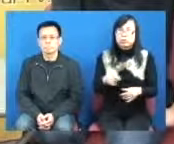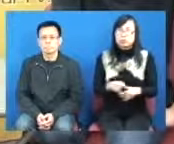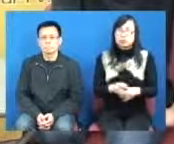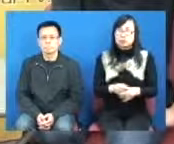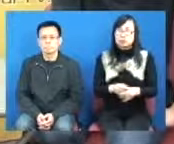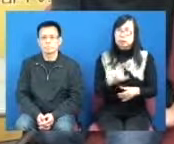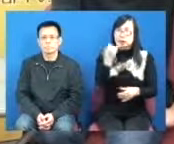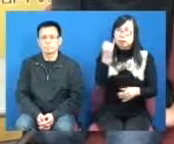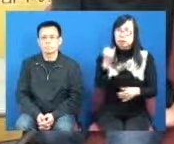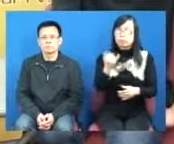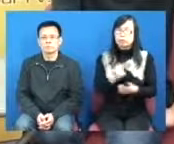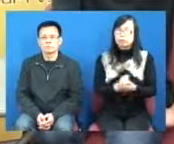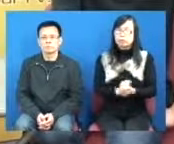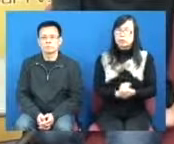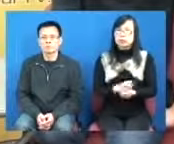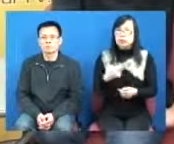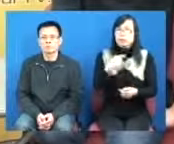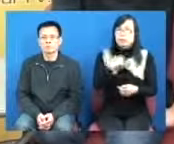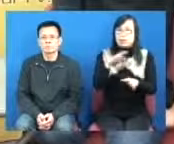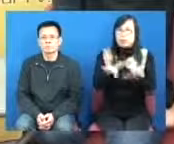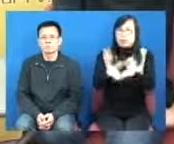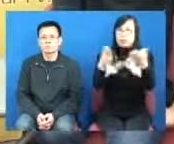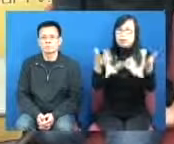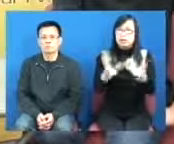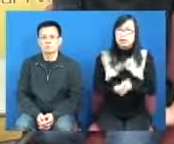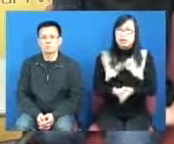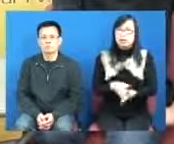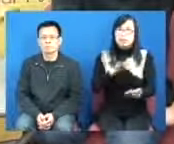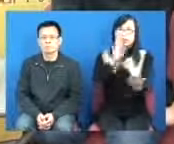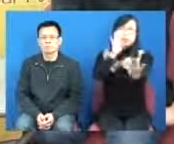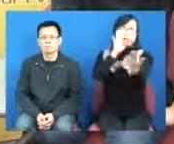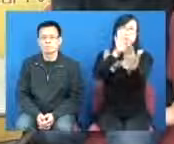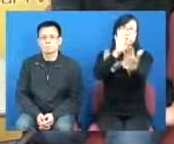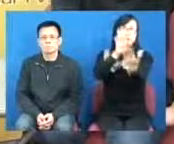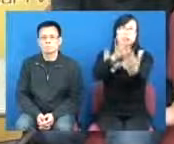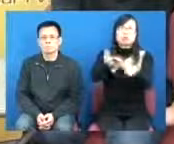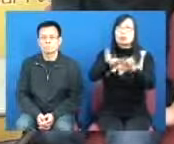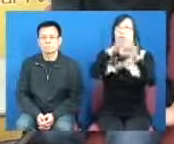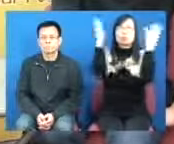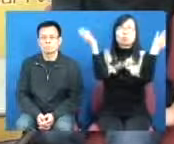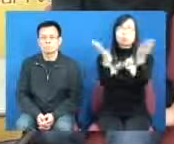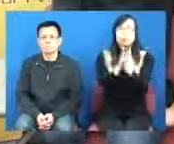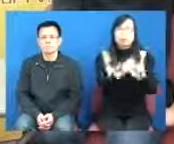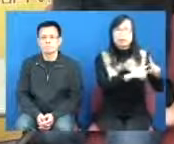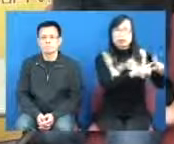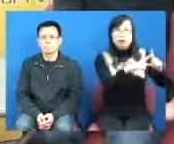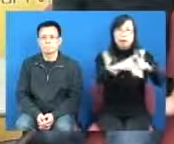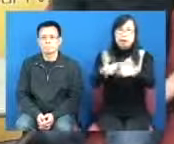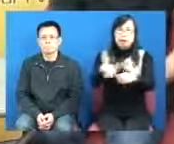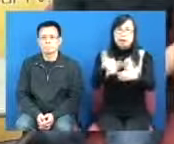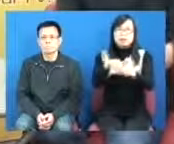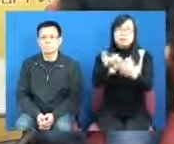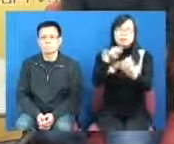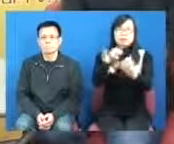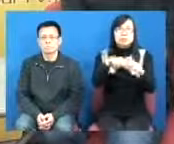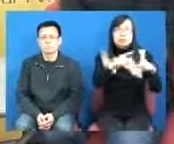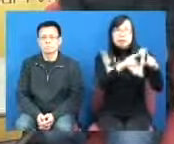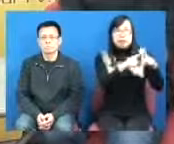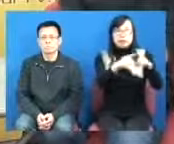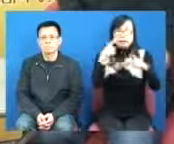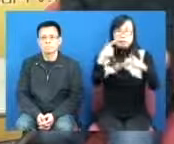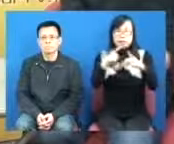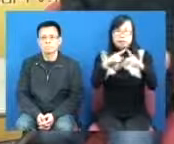你應該就是一開始的時候你面向全部的市民透過一人一票的方式公平